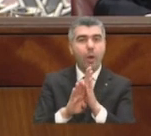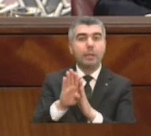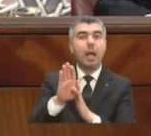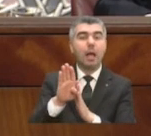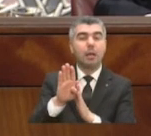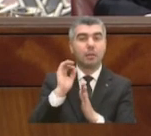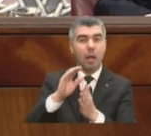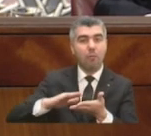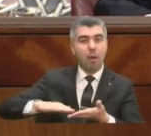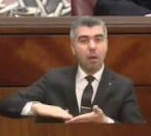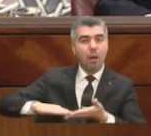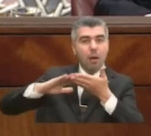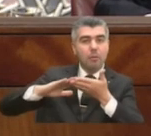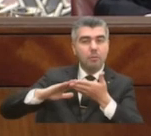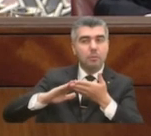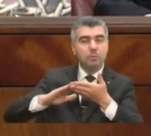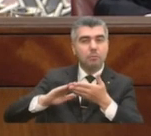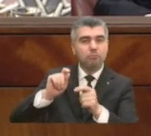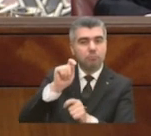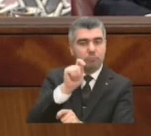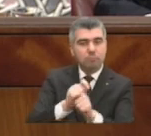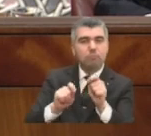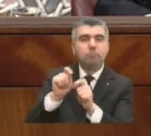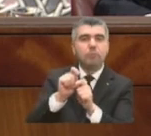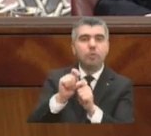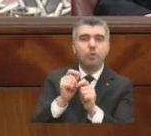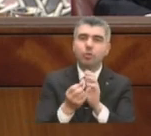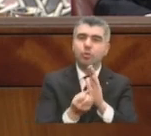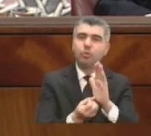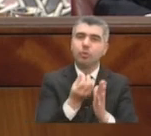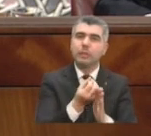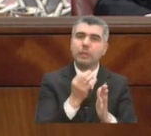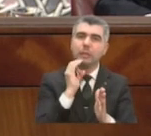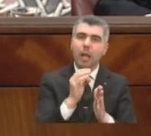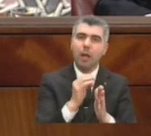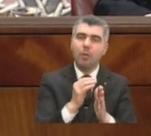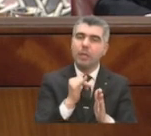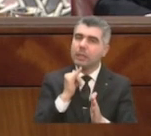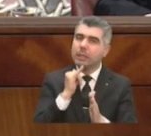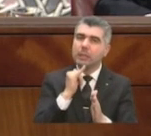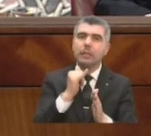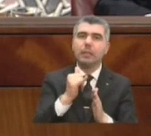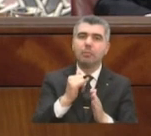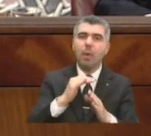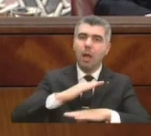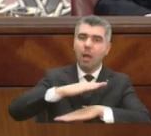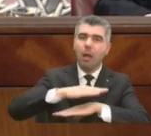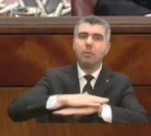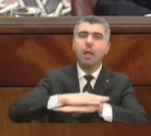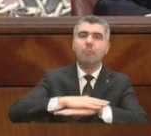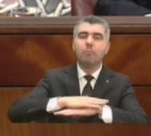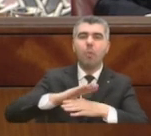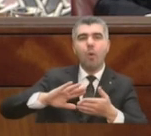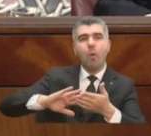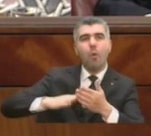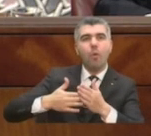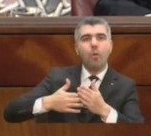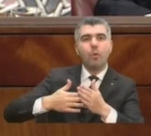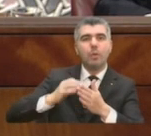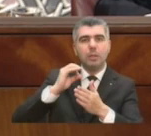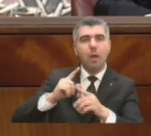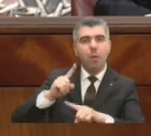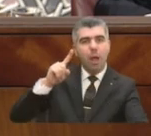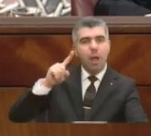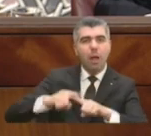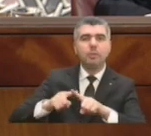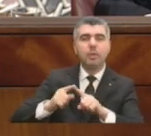والنهوض بها والاسلام في تطويرها مع مراعاه الطابع الكوني لتلك الحقوق وعدمي